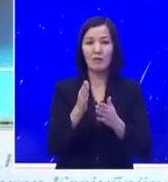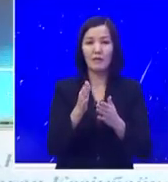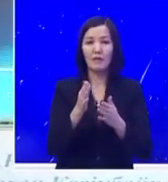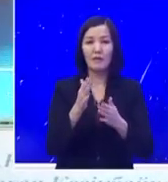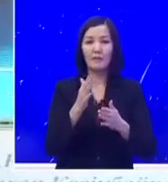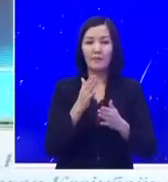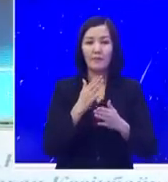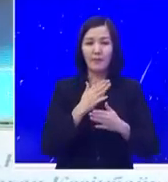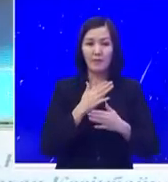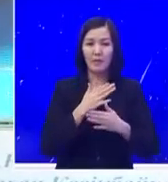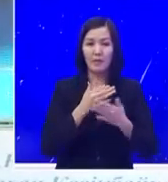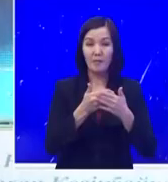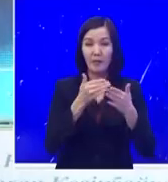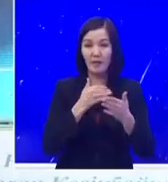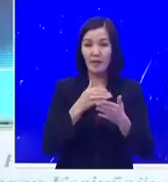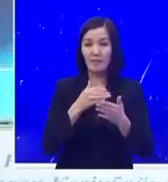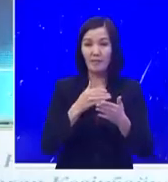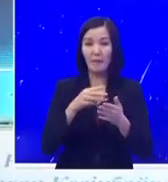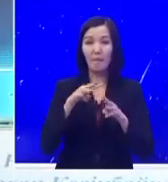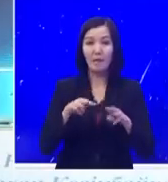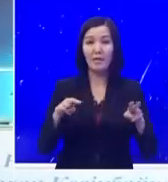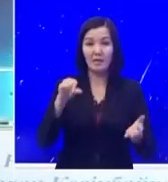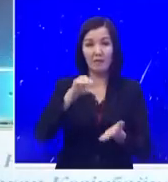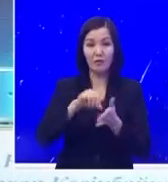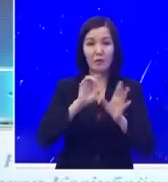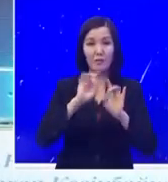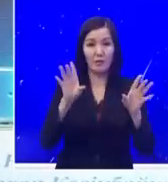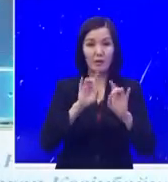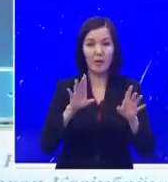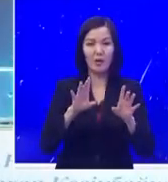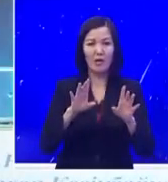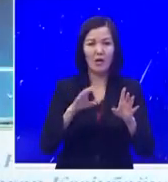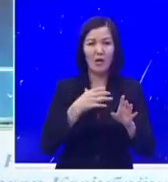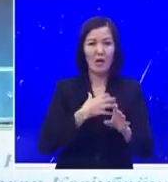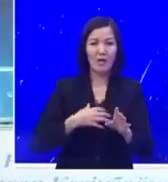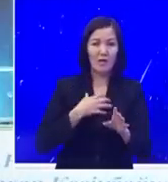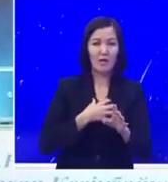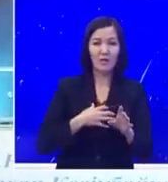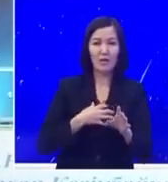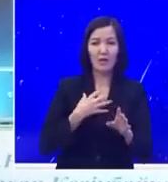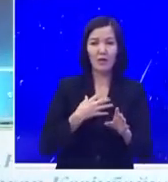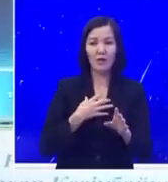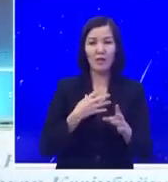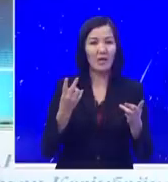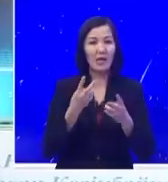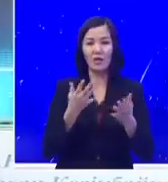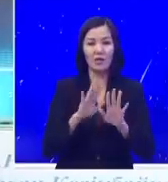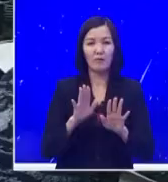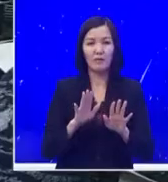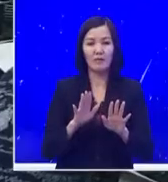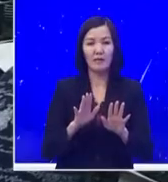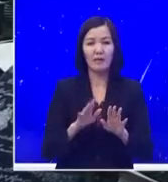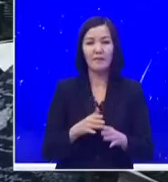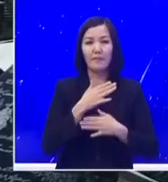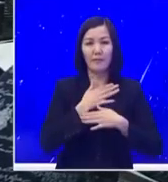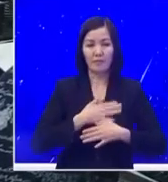әріптесім айтып кеткендей, былай шу көтеретіндей бізде негіз жоқ.